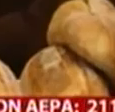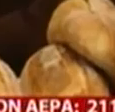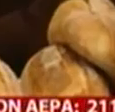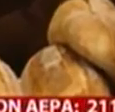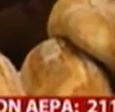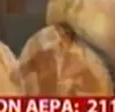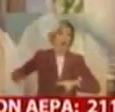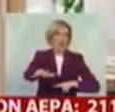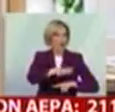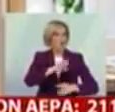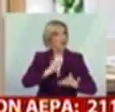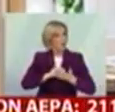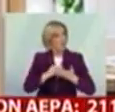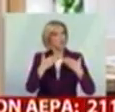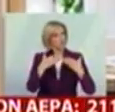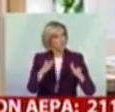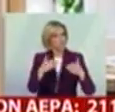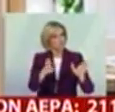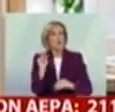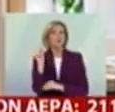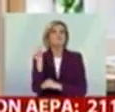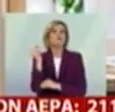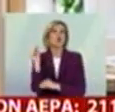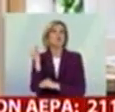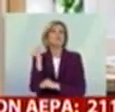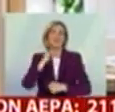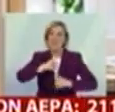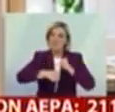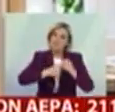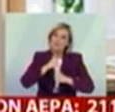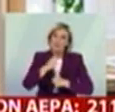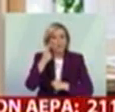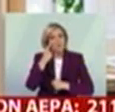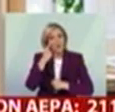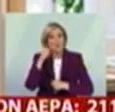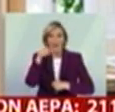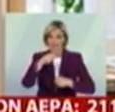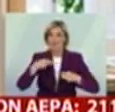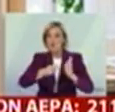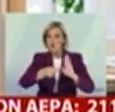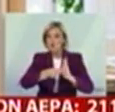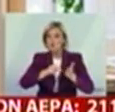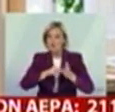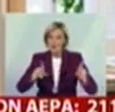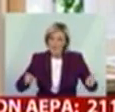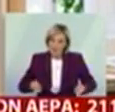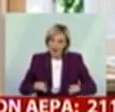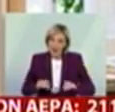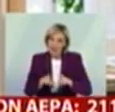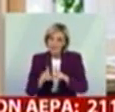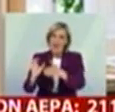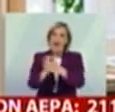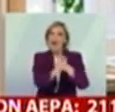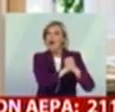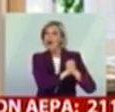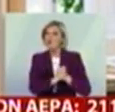κυρία Γιώτα που έχουμε στη τηλεφωνική μας γραμμή. Κυρία Γιώτα, καλησπέρα σας. Καλησπέρα, Φίλιππε. Σας ακούμε. Λοιπόν, έχω